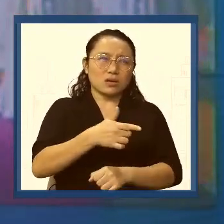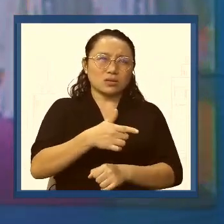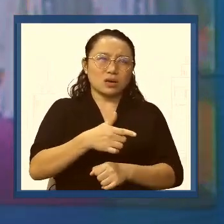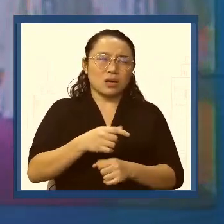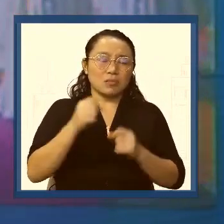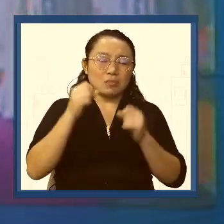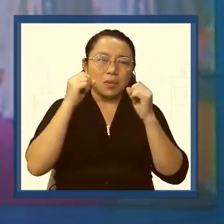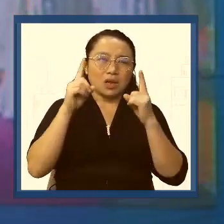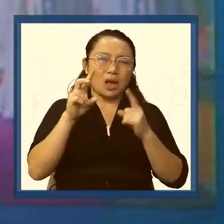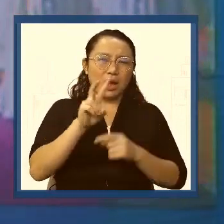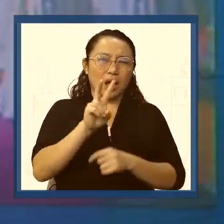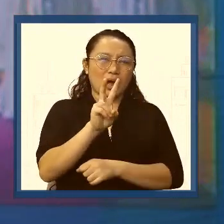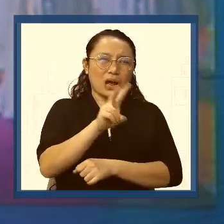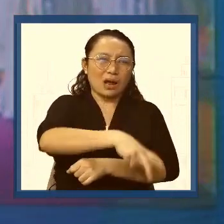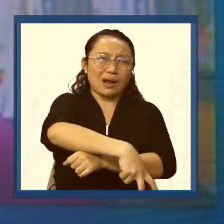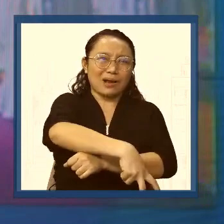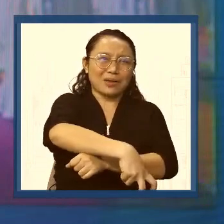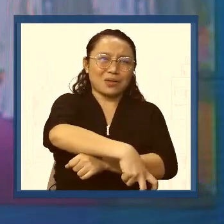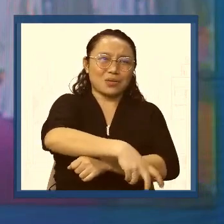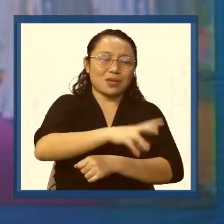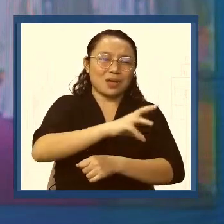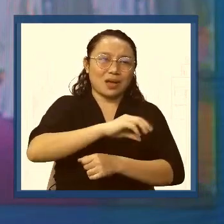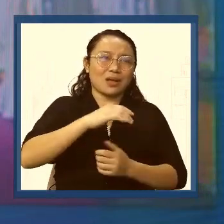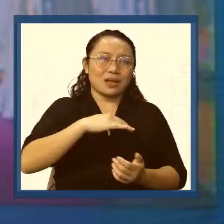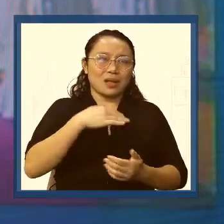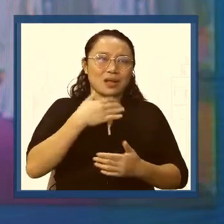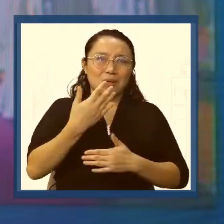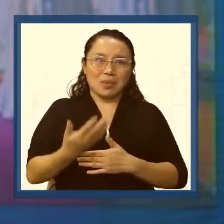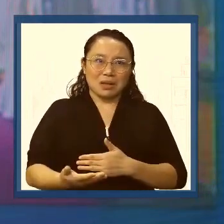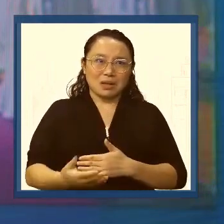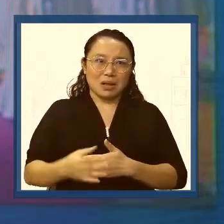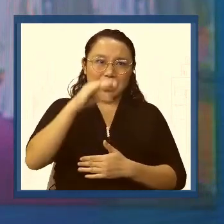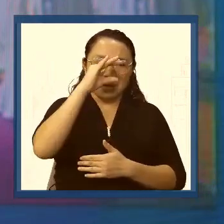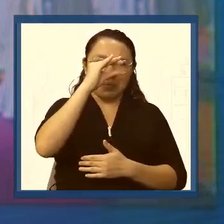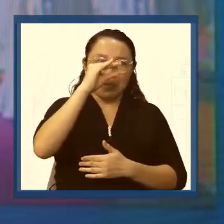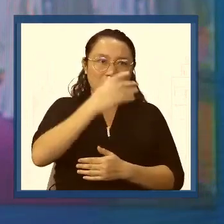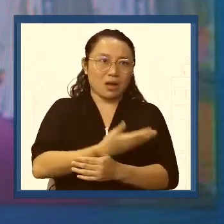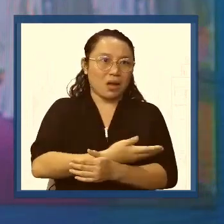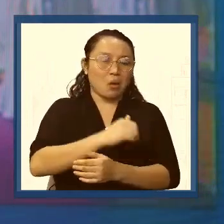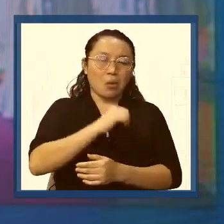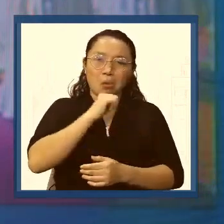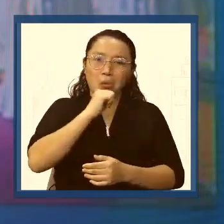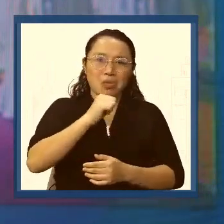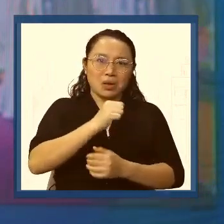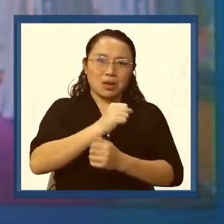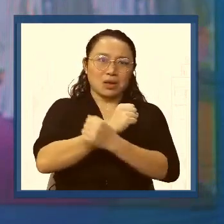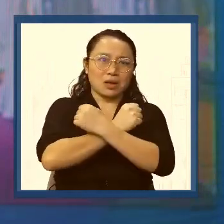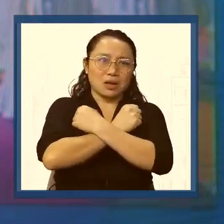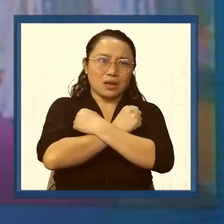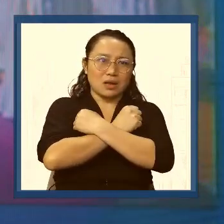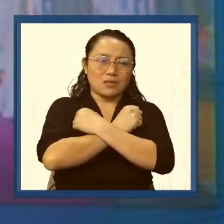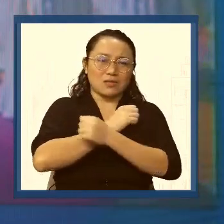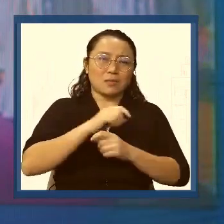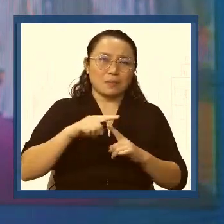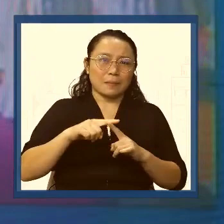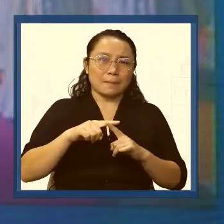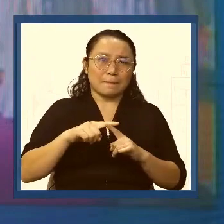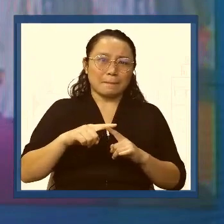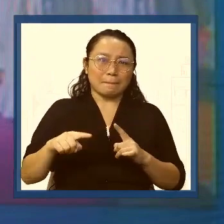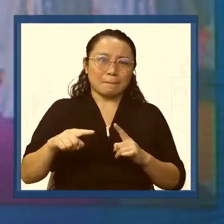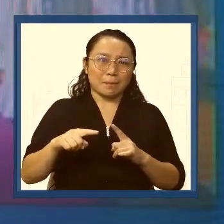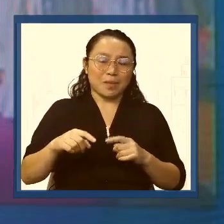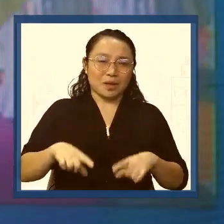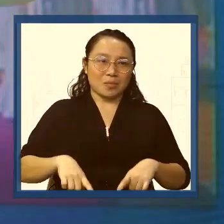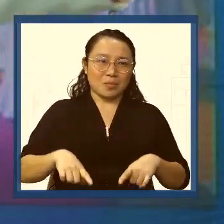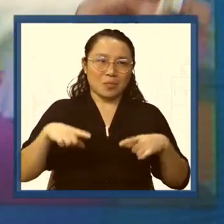Iyang ibalansi unsay kalainan. Ang namatay nga bana, wasya mahigugma. Apan ang buhi niyang bana, iyang